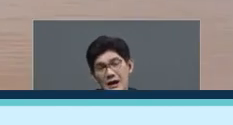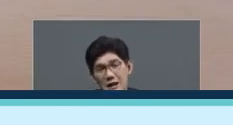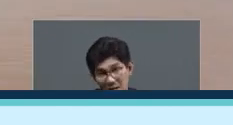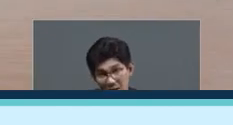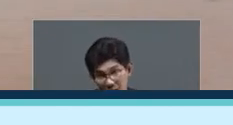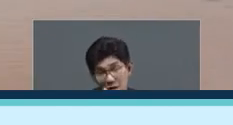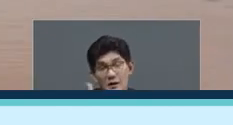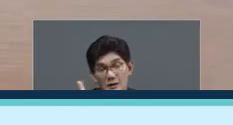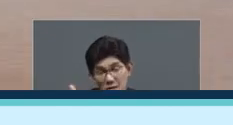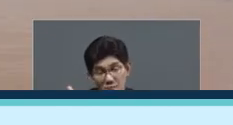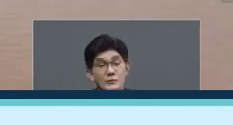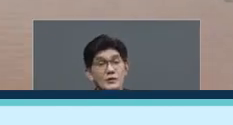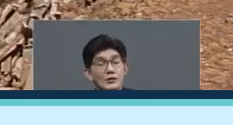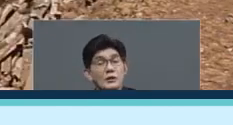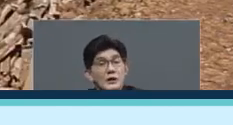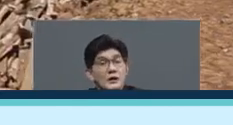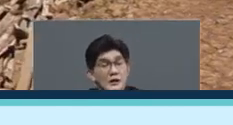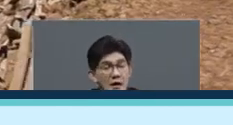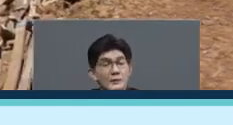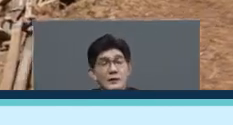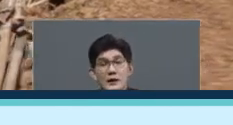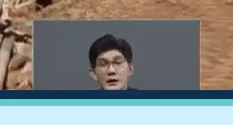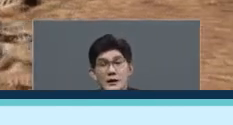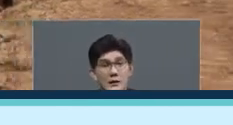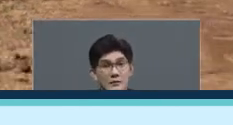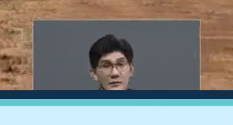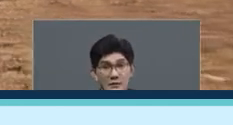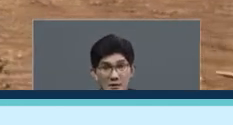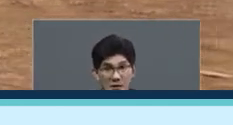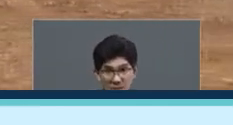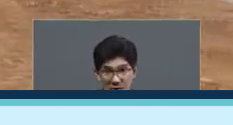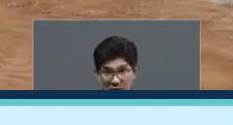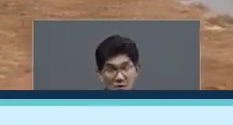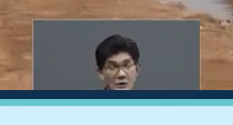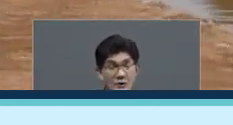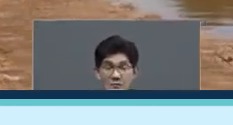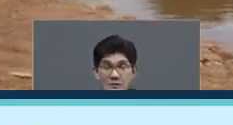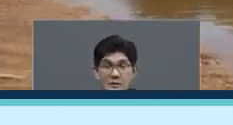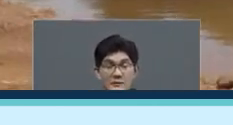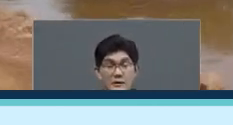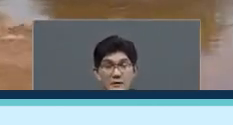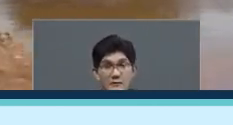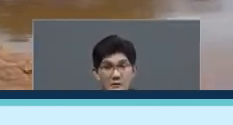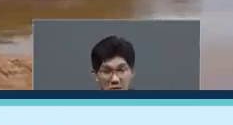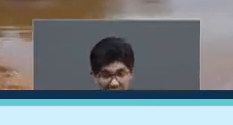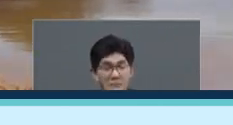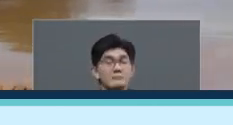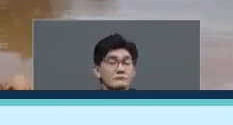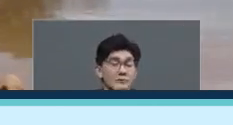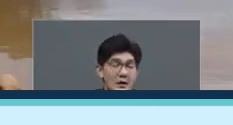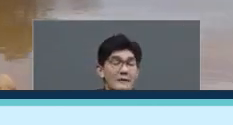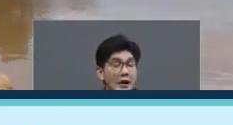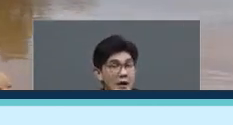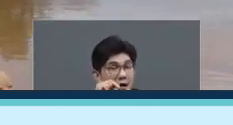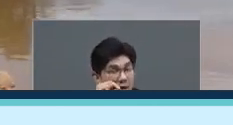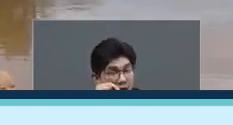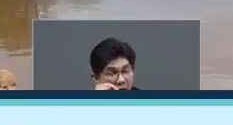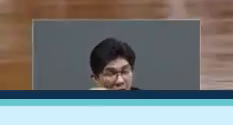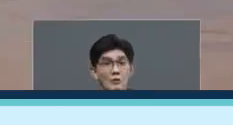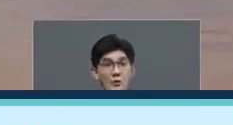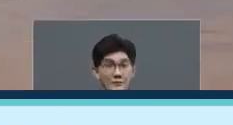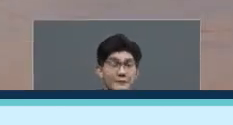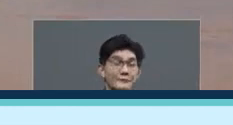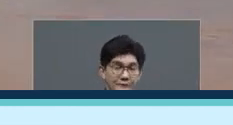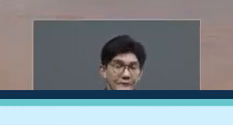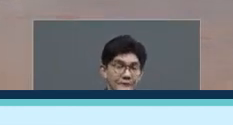ปริมาณฝนที่จะเข้ามาค่อนข้างมากโดยเฉพาะในพื้นที่ภาคเหนือตอนล่างเราก็ต้องการที่จะรีบพร่องน้ำในช่วงนี้เนี่ยที่จะ